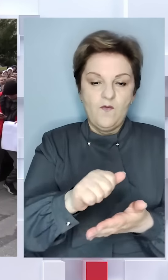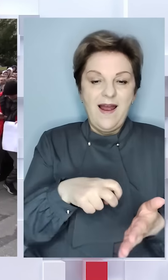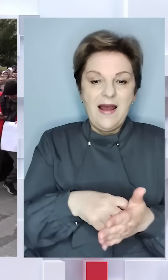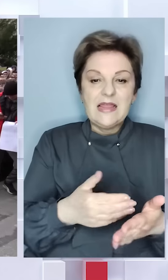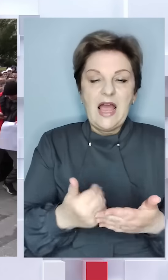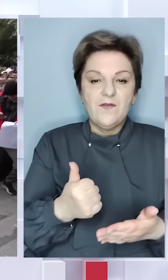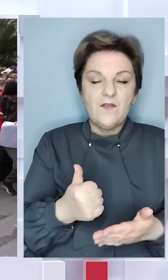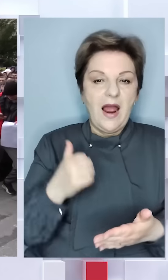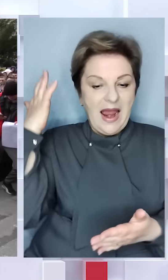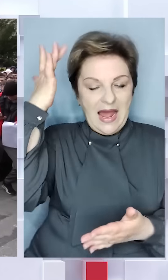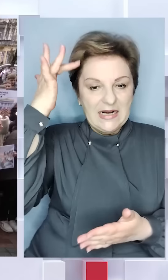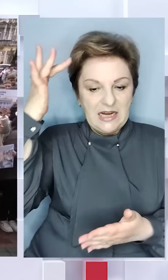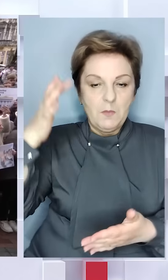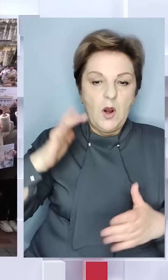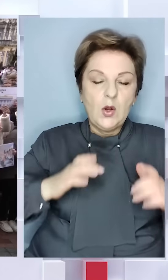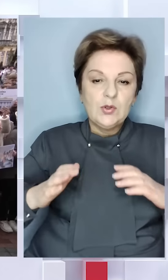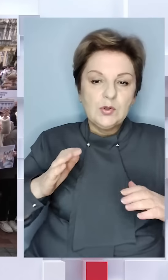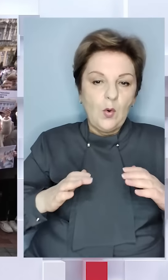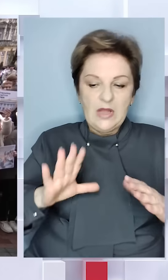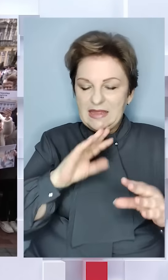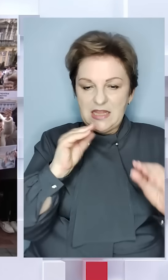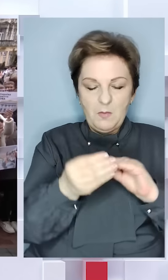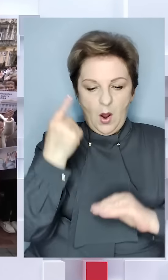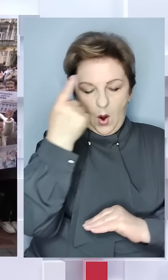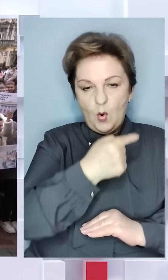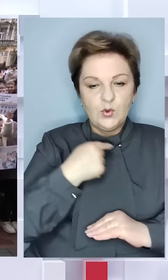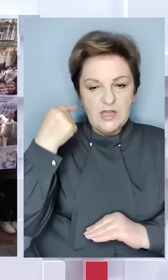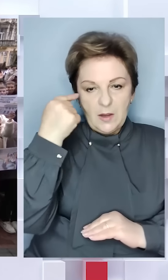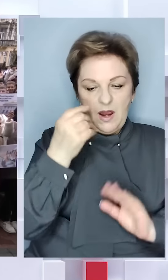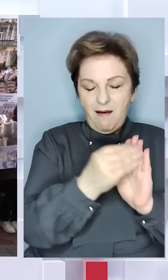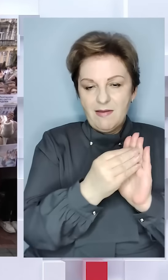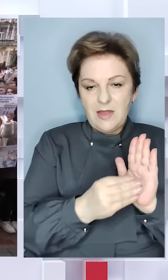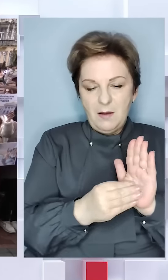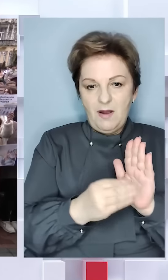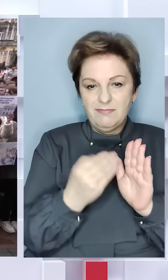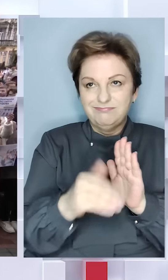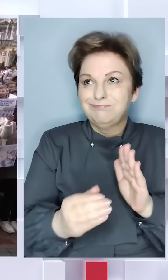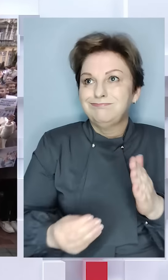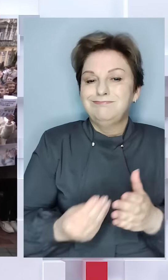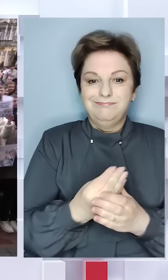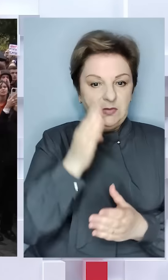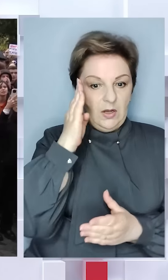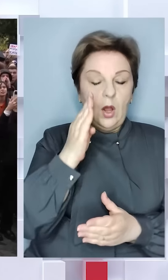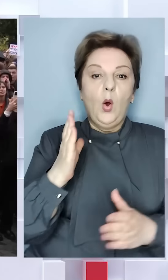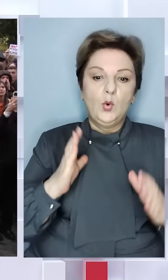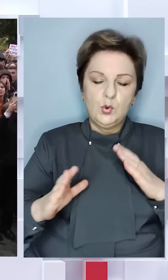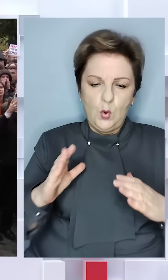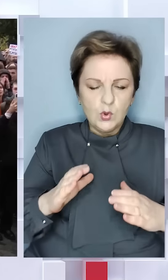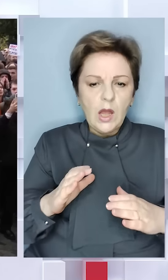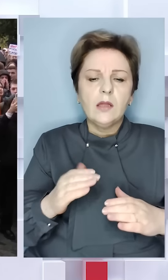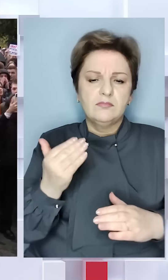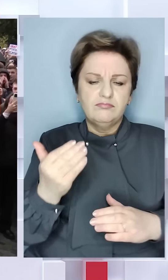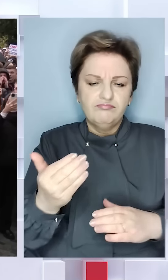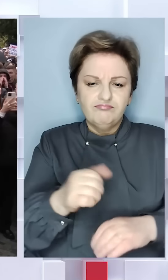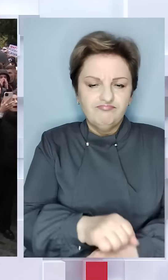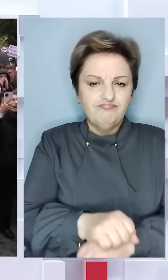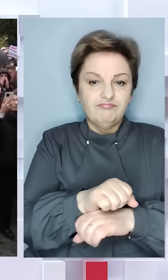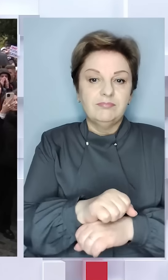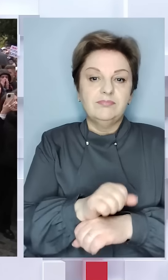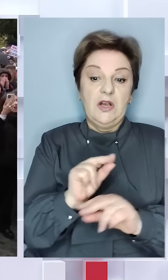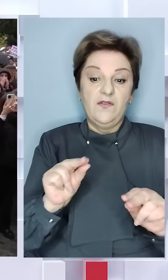від кримського студента з неприхованими особистими даними хлопця. Студенти політехніки вийшли на протести і